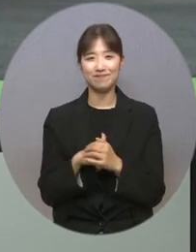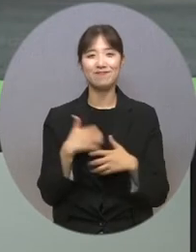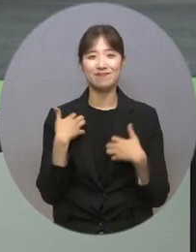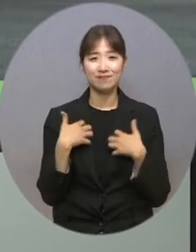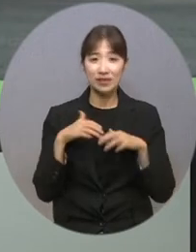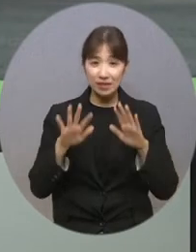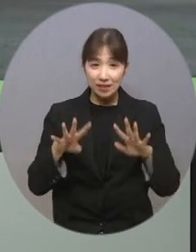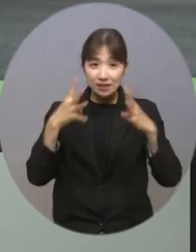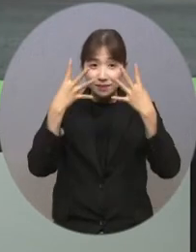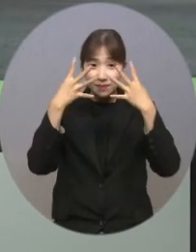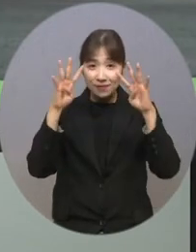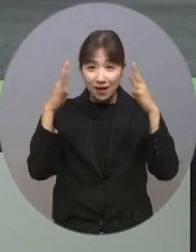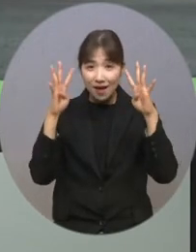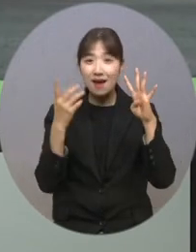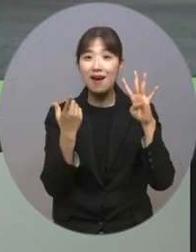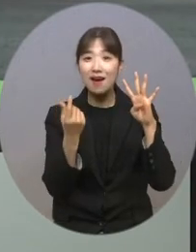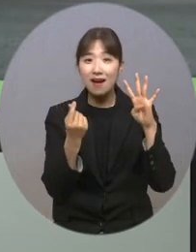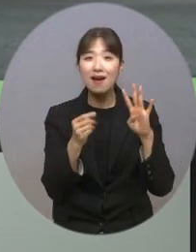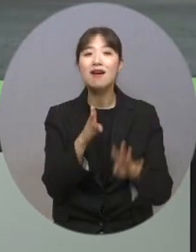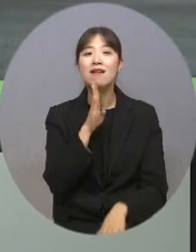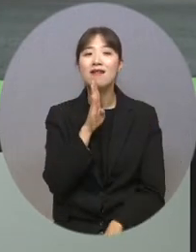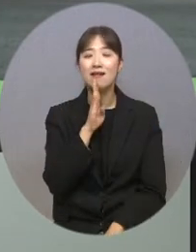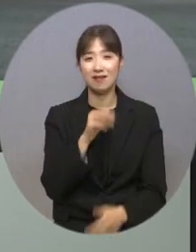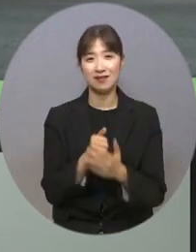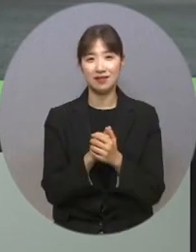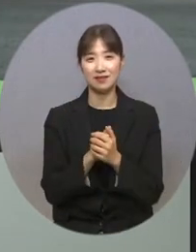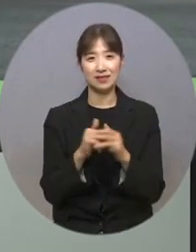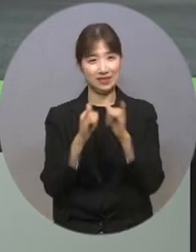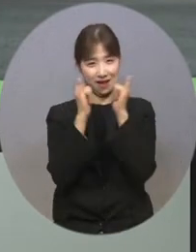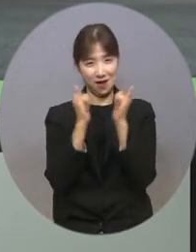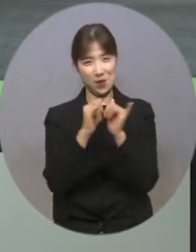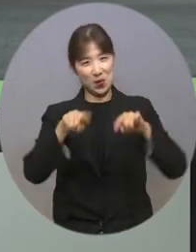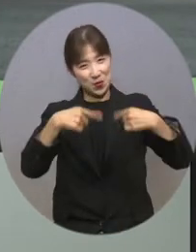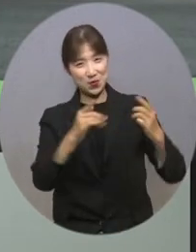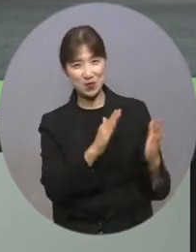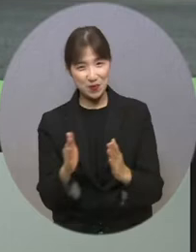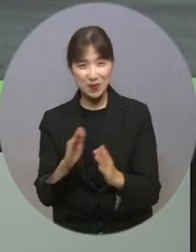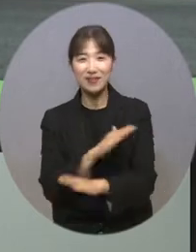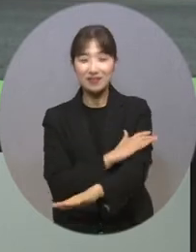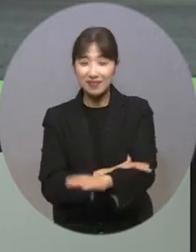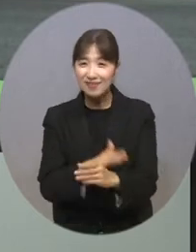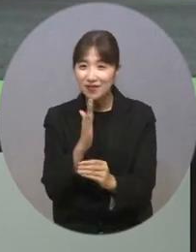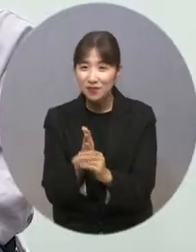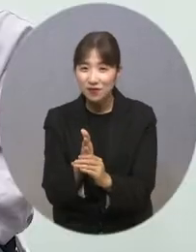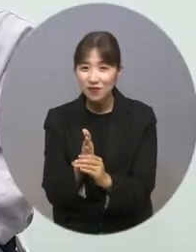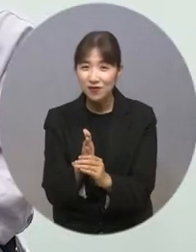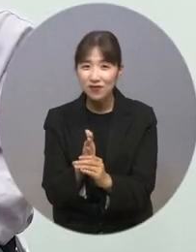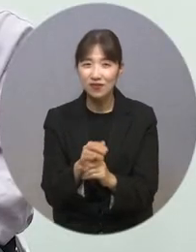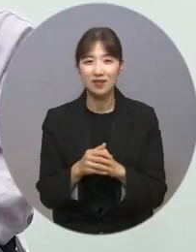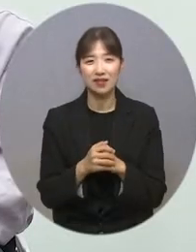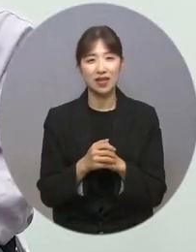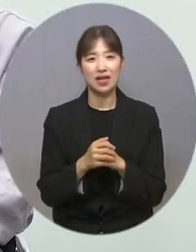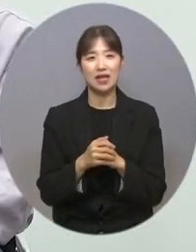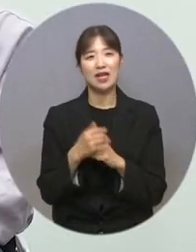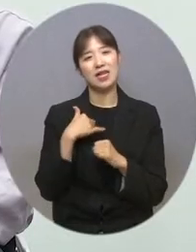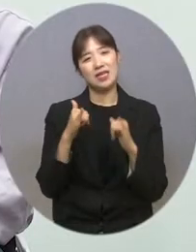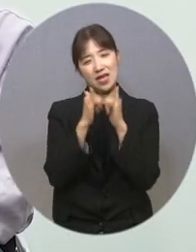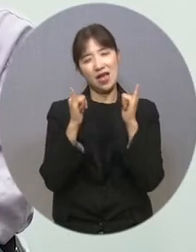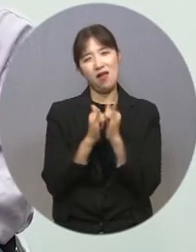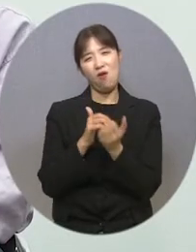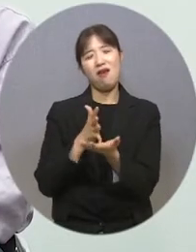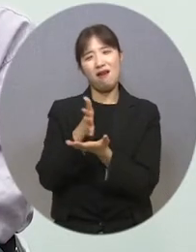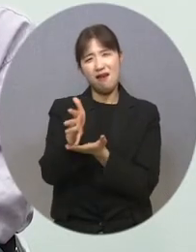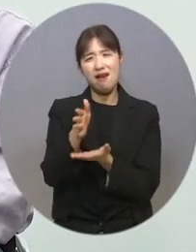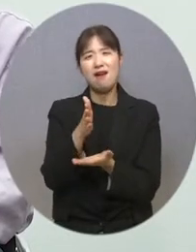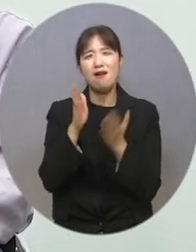지금 그럼 4학년 2시 자네 뭐 사회 나가실 준비까지 잘 하고 계세요 사회학 가운데 사회가